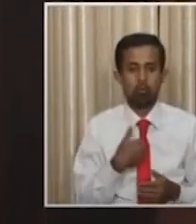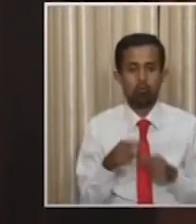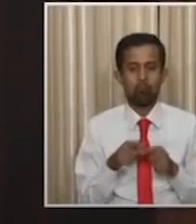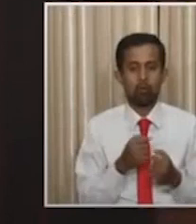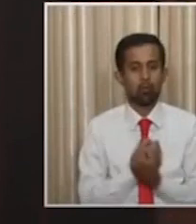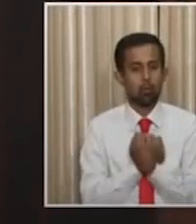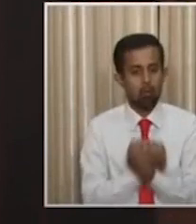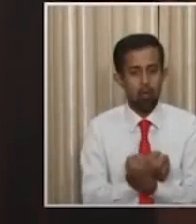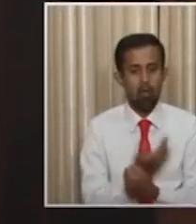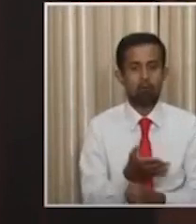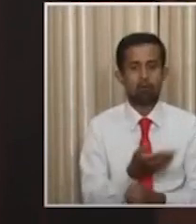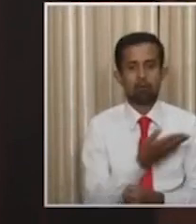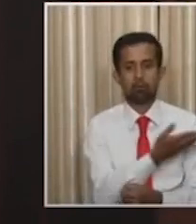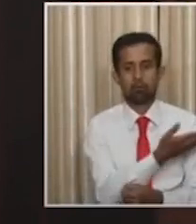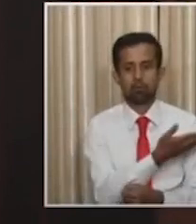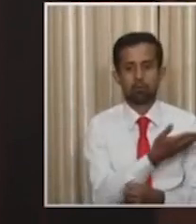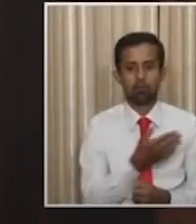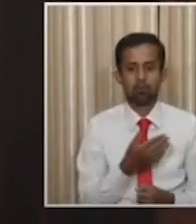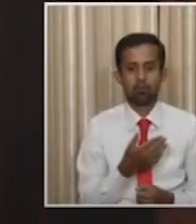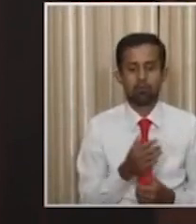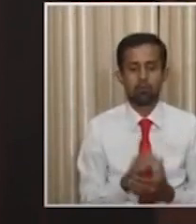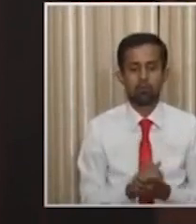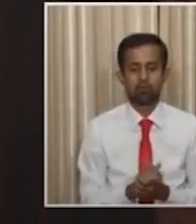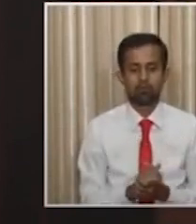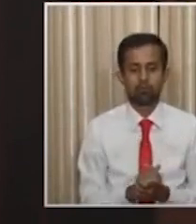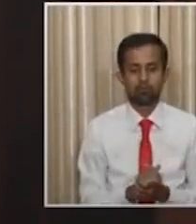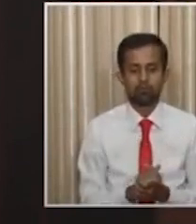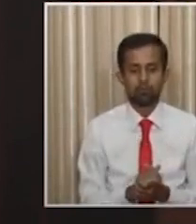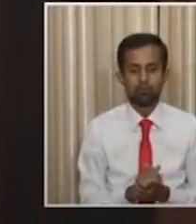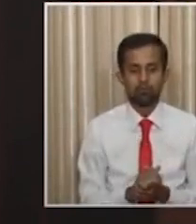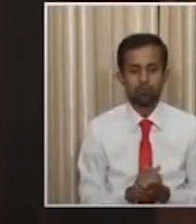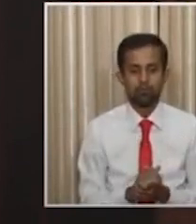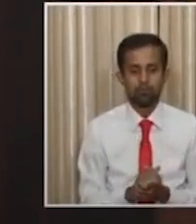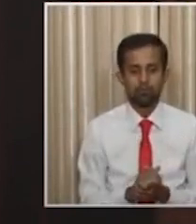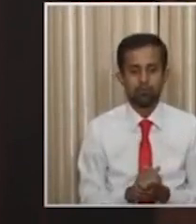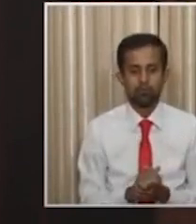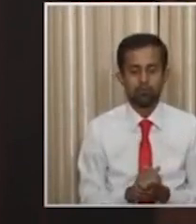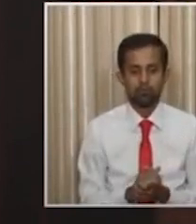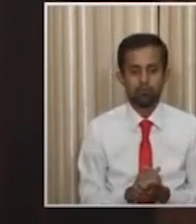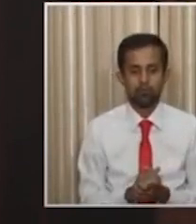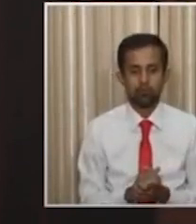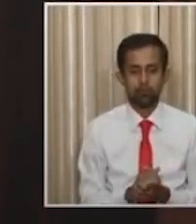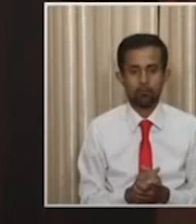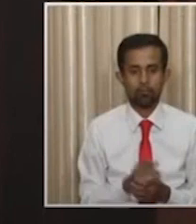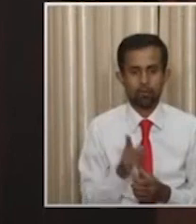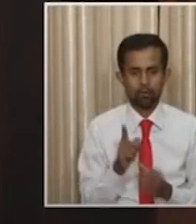அது மாத்திரமல்ல, அவருக்கு உங்களுடைய அமைப்பிலே மாமனிதர் பட்டம் கொடுத்து மகிழ்ந்தீர்கள்.